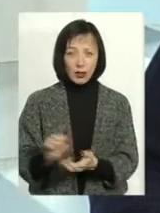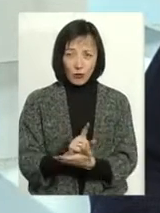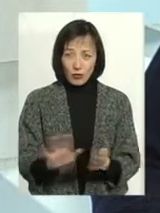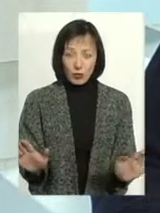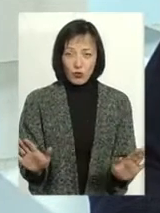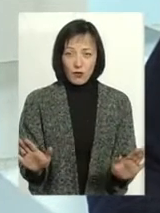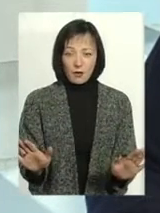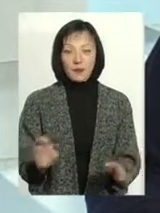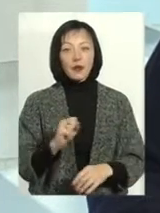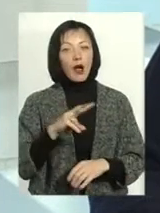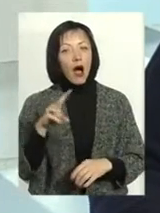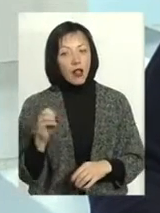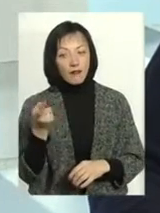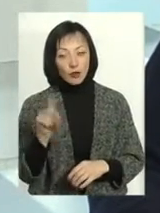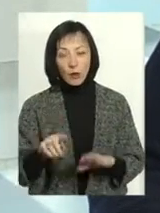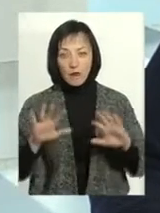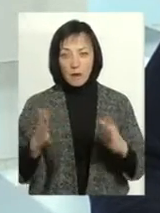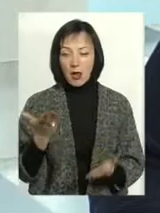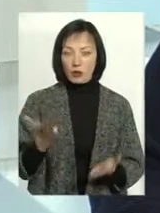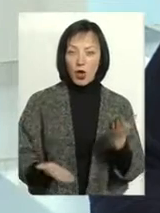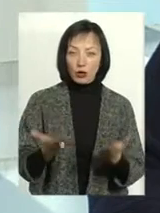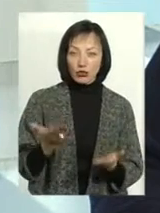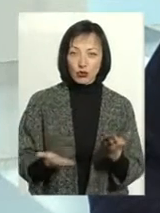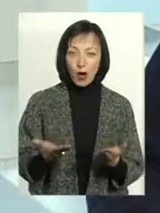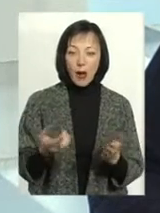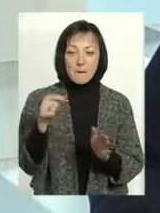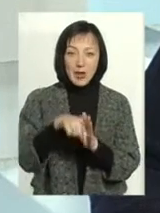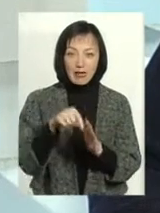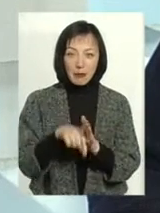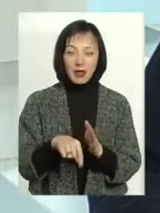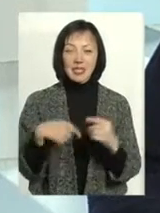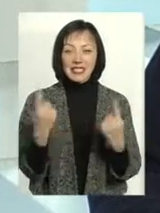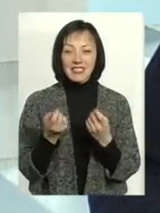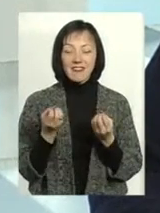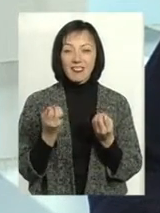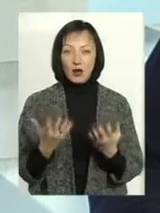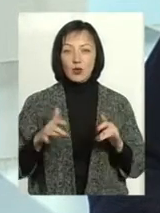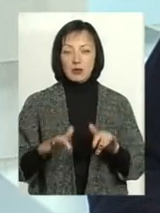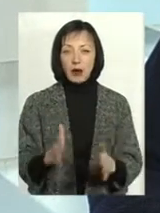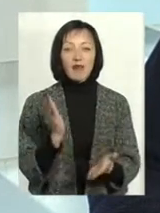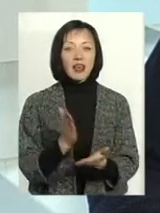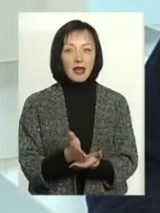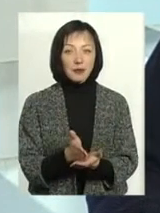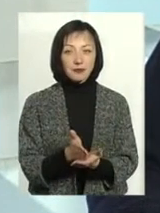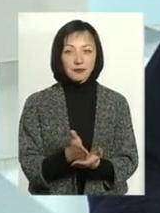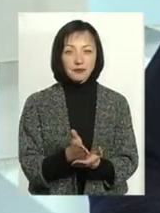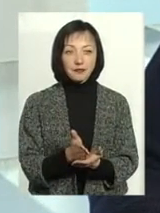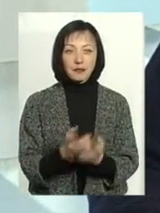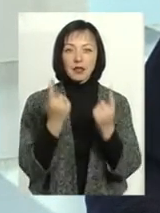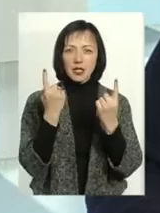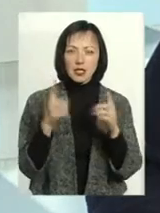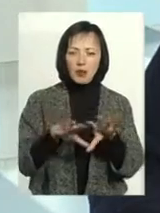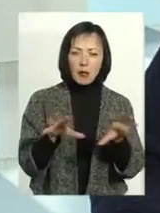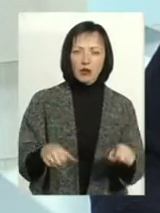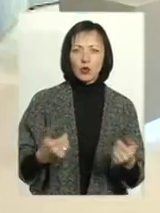обов'язково. Але в тому випадку, якщо предметом, в тому числі цивільної справи, є значне майно,